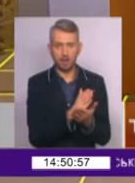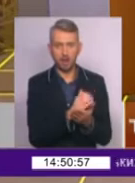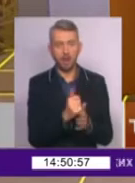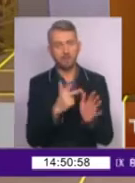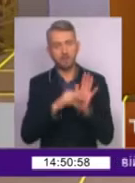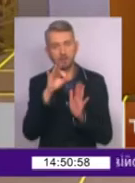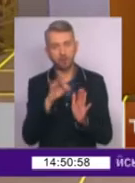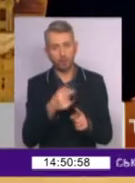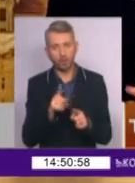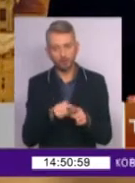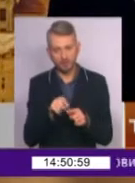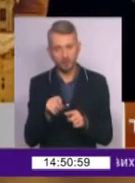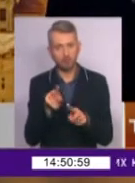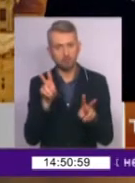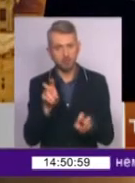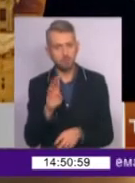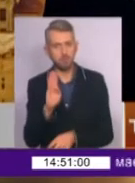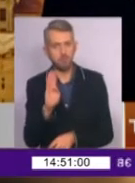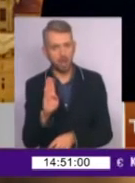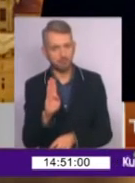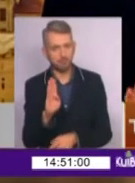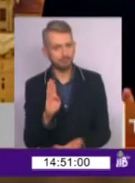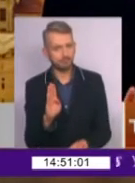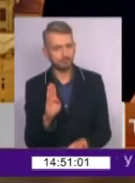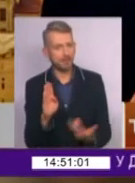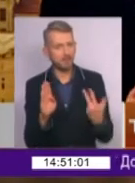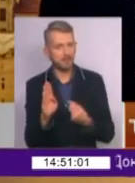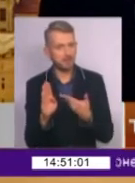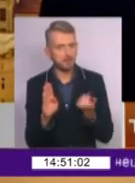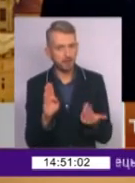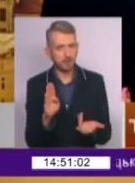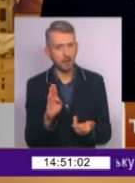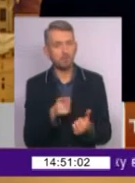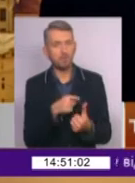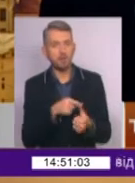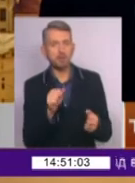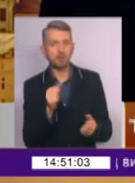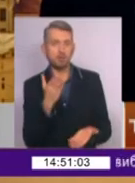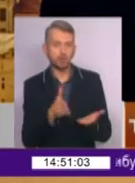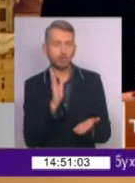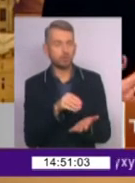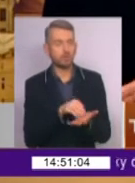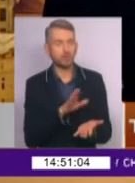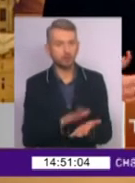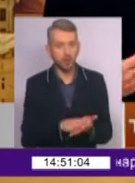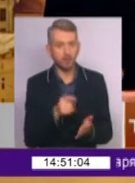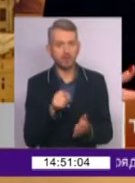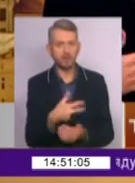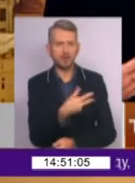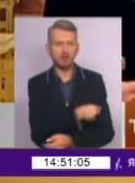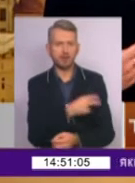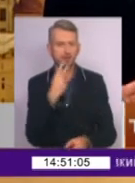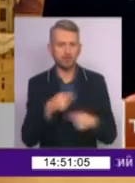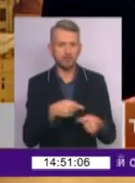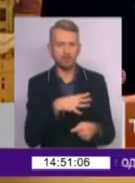60-80% становить серотип Б. Ну, але, по-перше, можливо, буде реєстрація, тому що ця вакцина була весь час